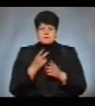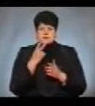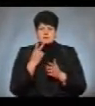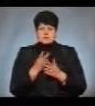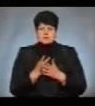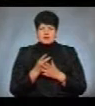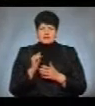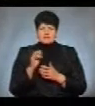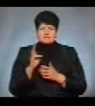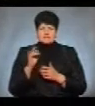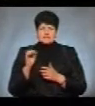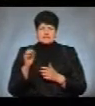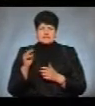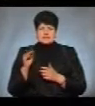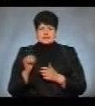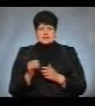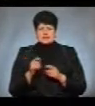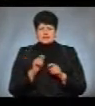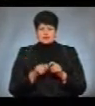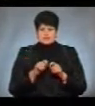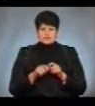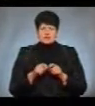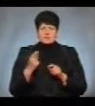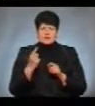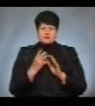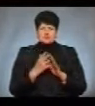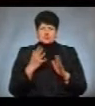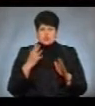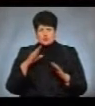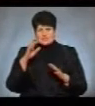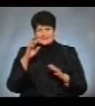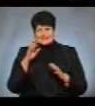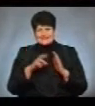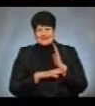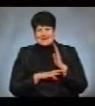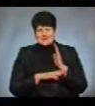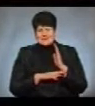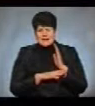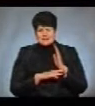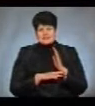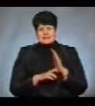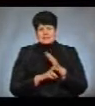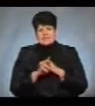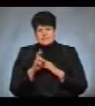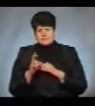щоб інвентаризація і дослідження саме в першу чергу дерев'яних сакральних